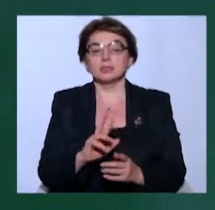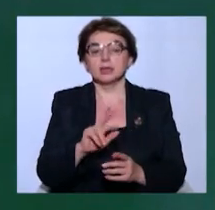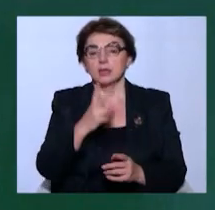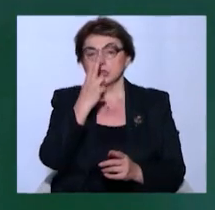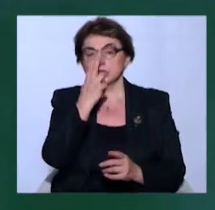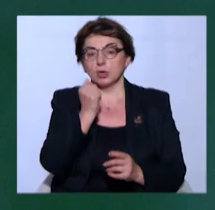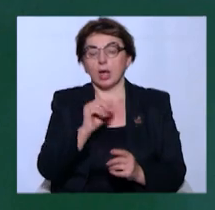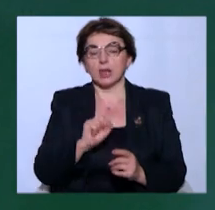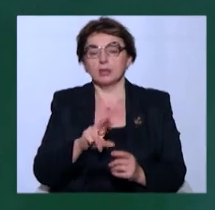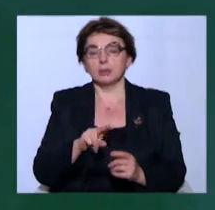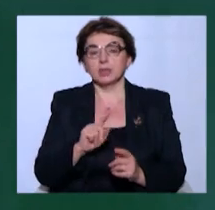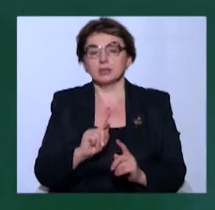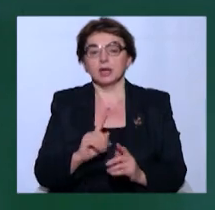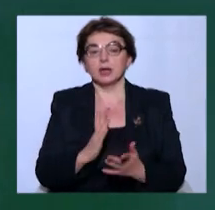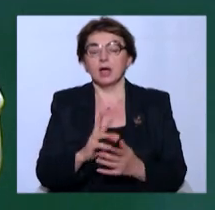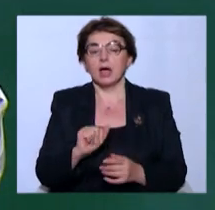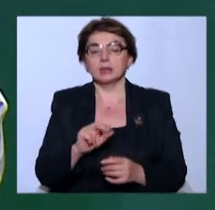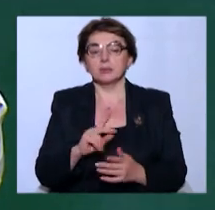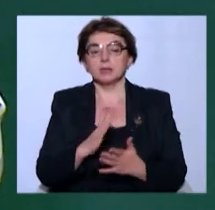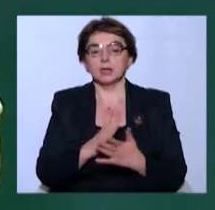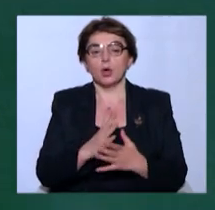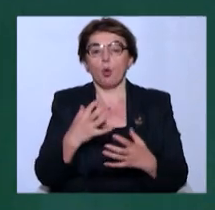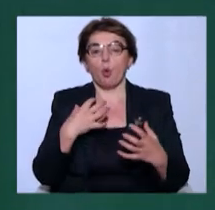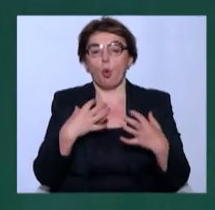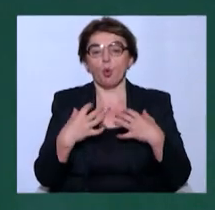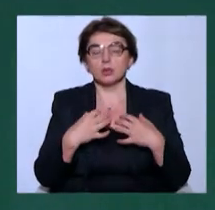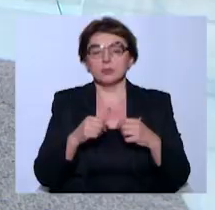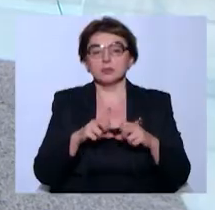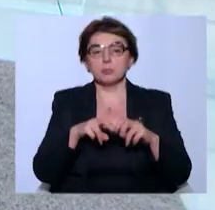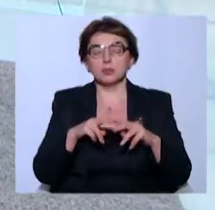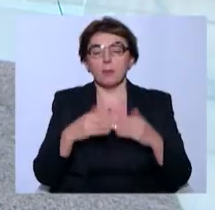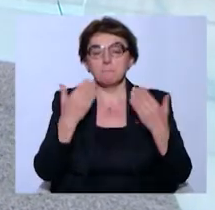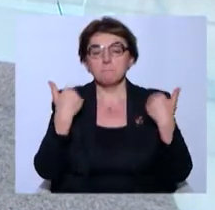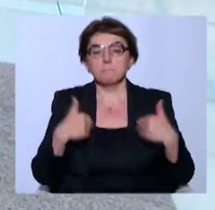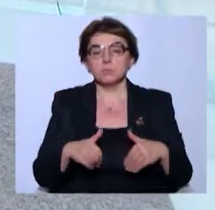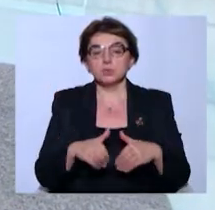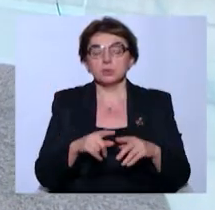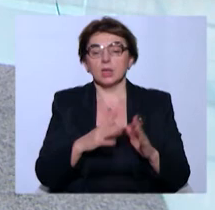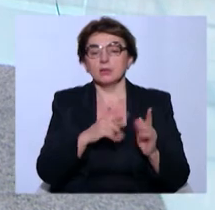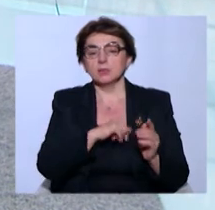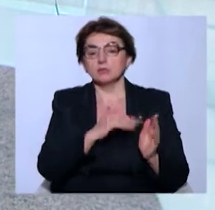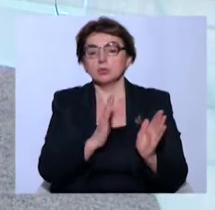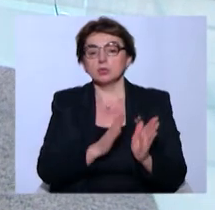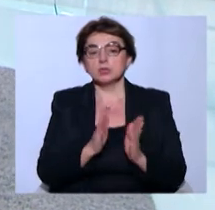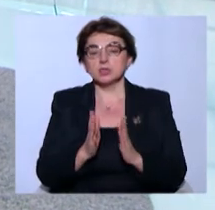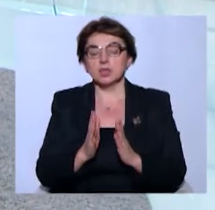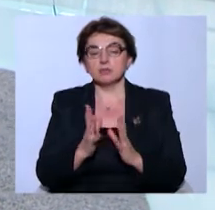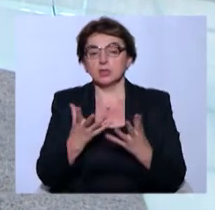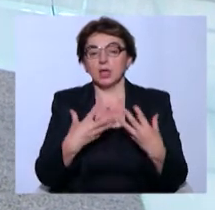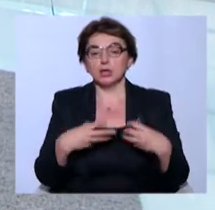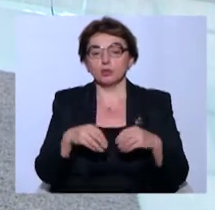ადაპტაცია. ადაპტაცია არის ორგანიზმის მორფოლოგიური, ფიზიოლოგიური და ქცევითი ნიშანთვისებათა